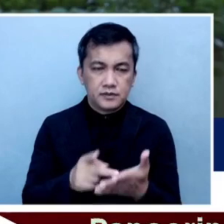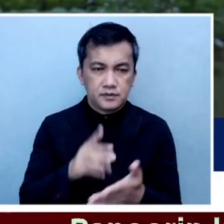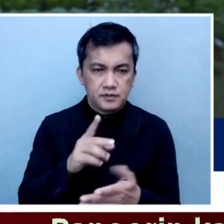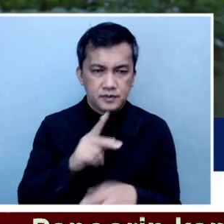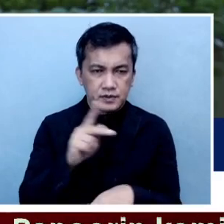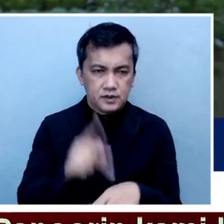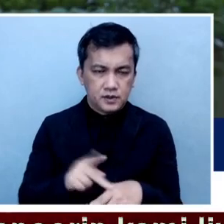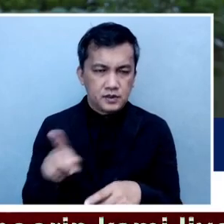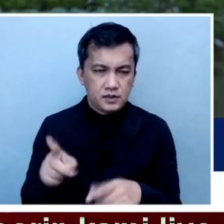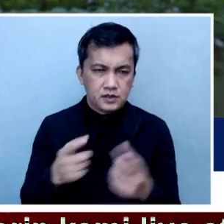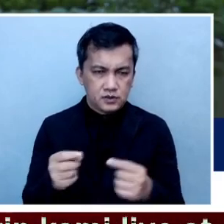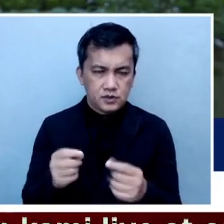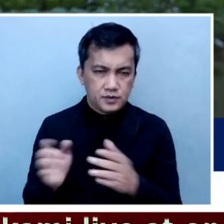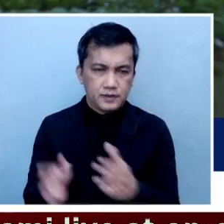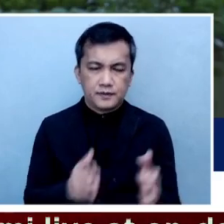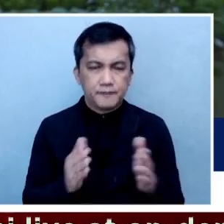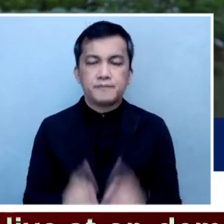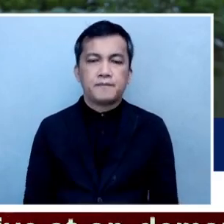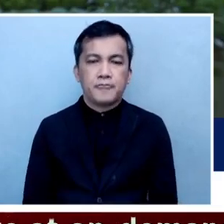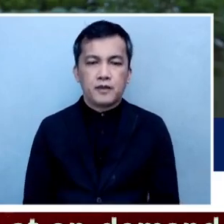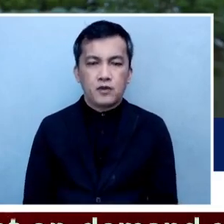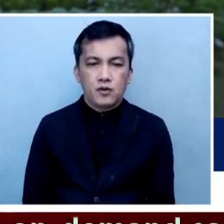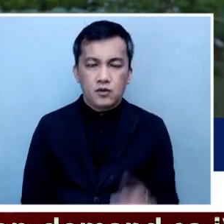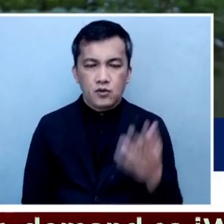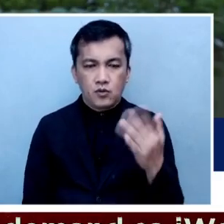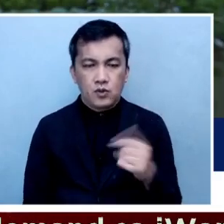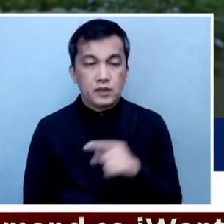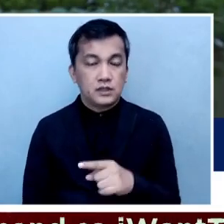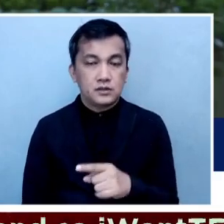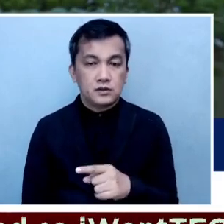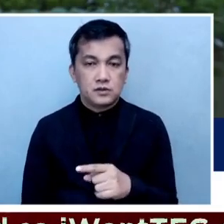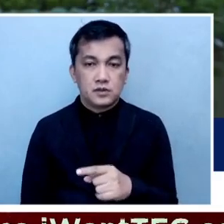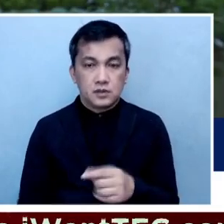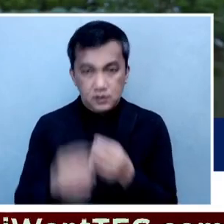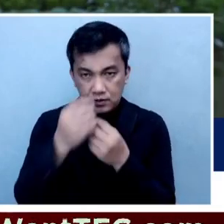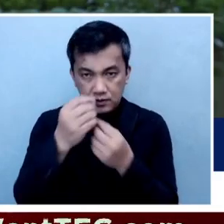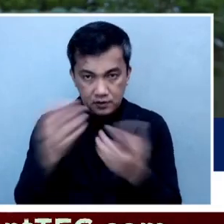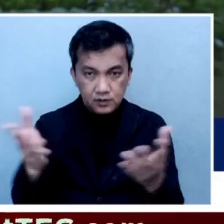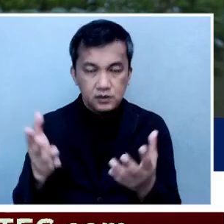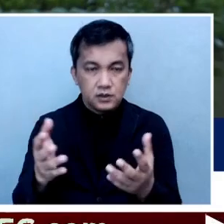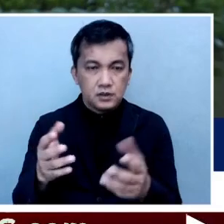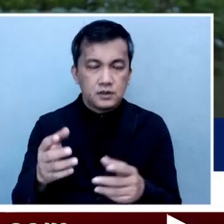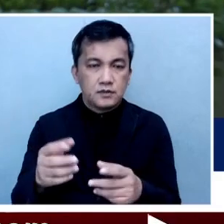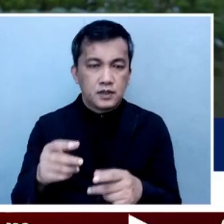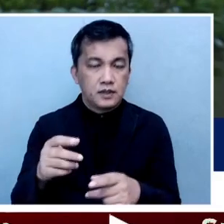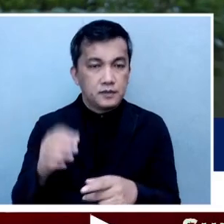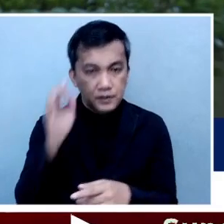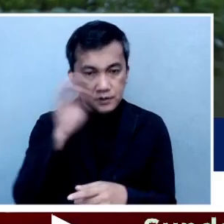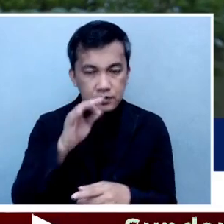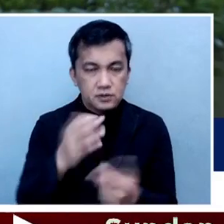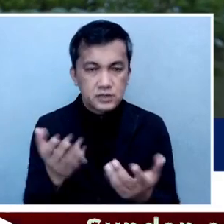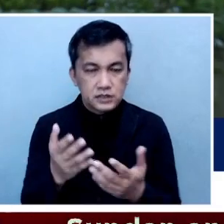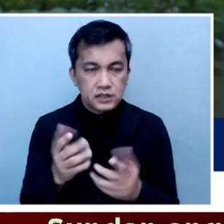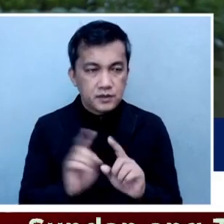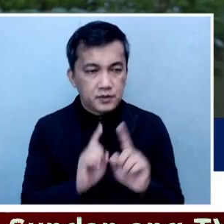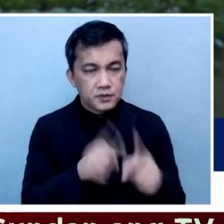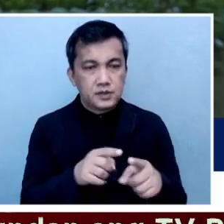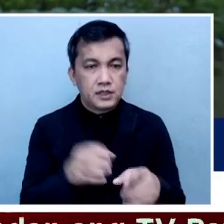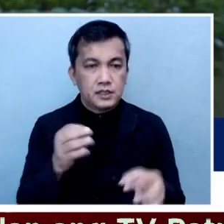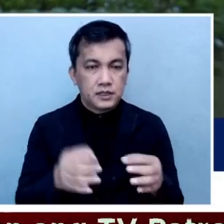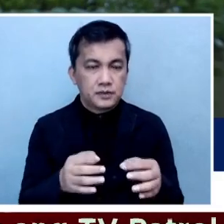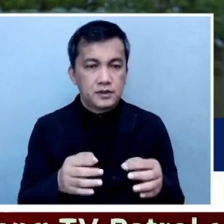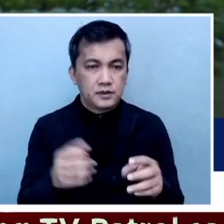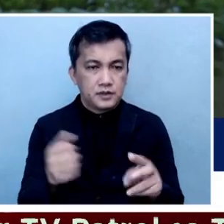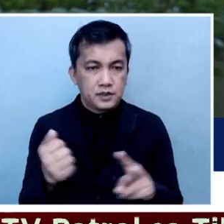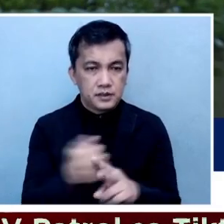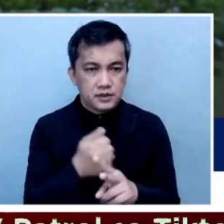kanilang ginawang paghahanda. At ito ay para maging ma-inform na rin, no, yung ating mga kababayan kung saan sila tatakbo sakaling ang maging biktima